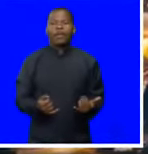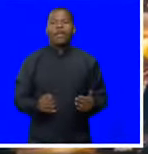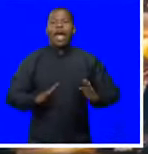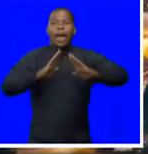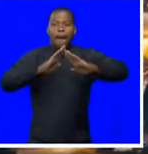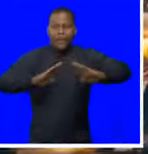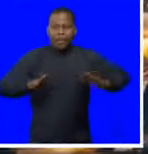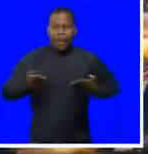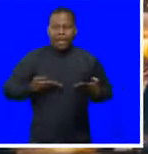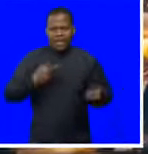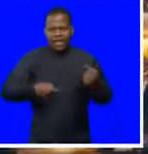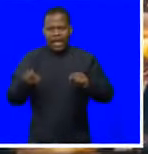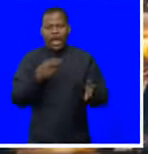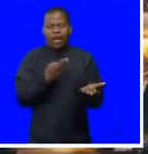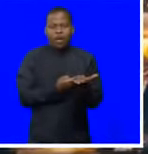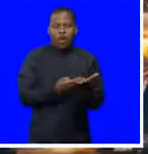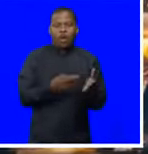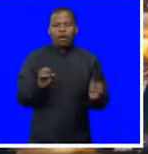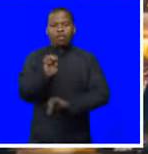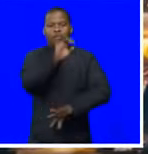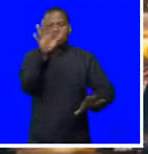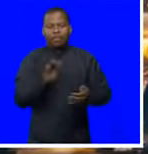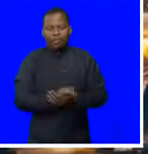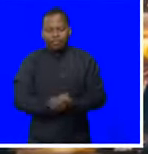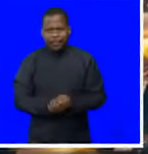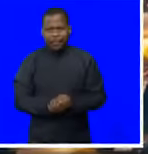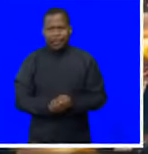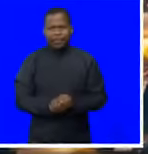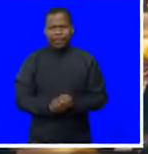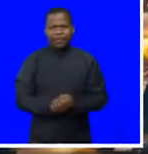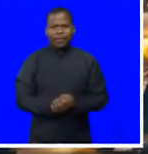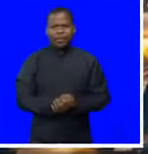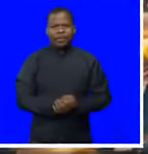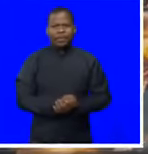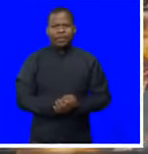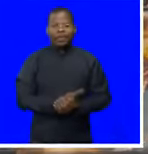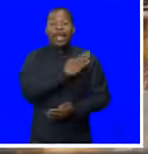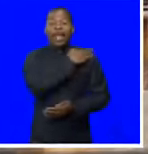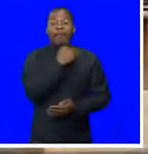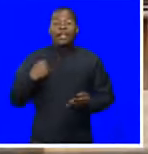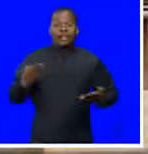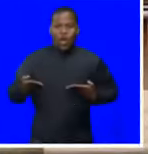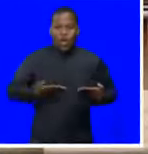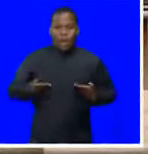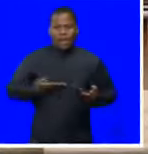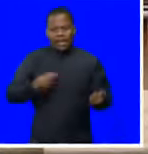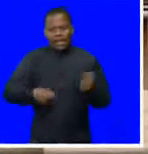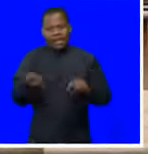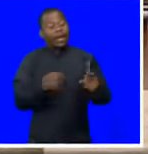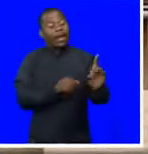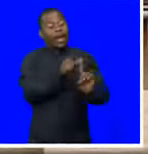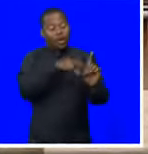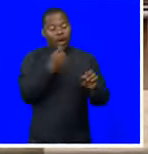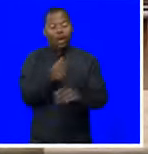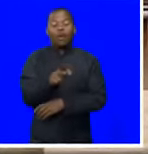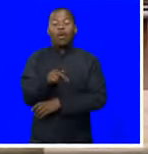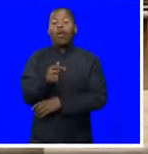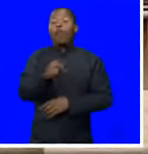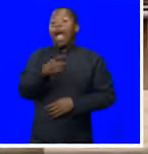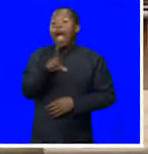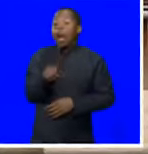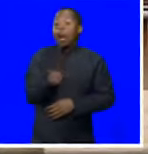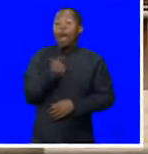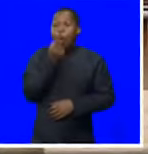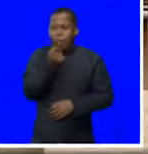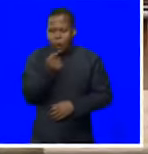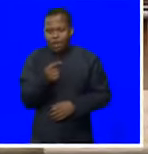etiko letemabhizinisi nekuthengiselana. Kanti ke uthi luthunyelelwe ke beTindzaba uthi ke indvuna yetemabhizinisi kanye nekuthengiselana namancoba khumalo. Ithi